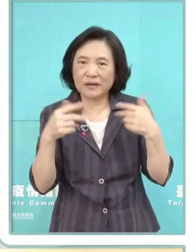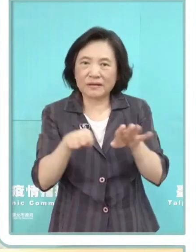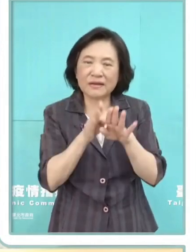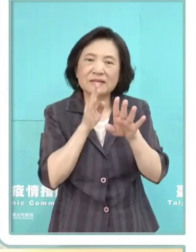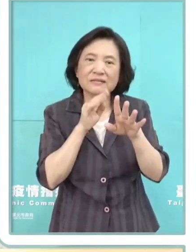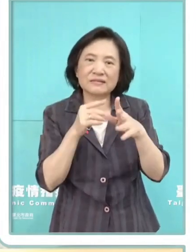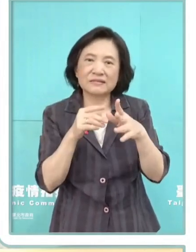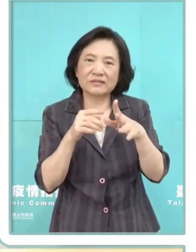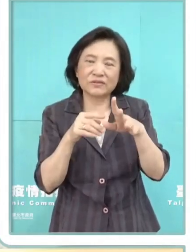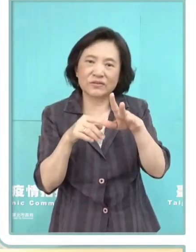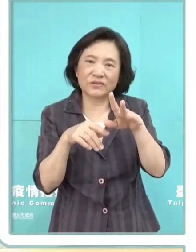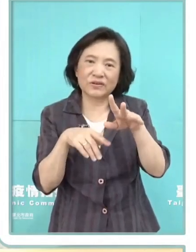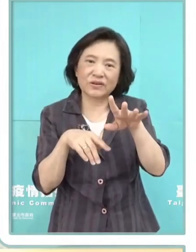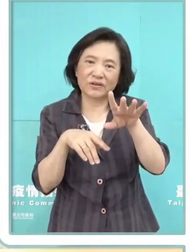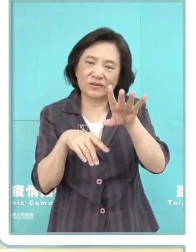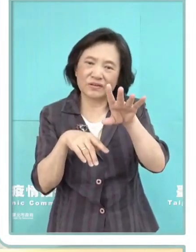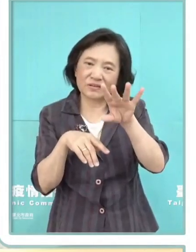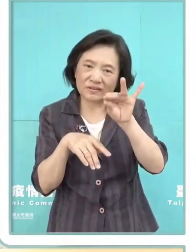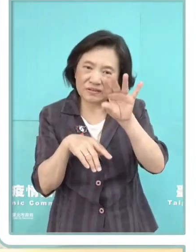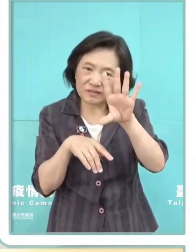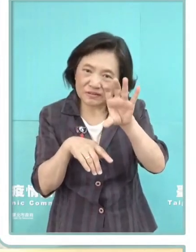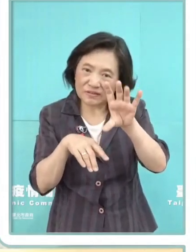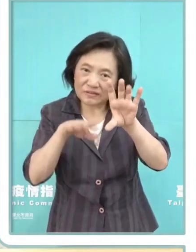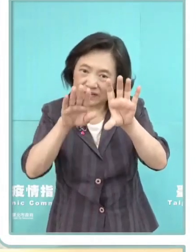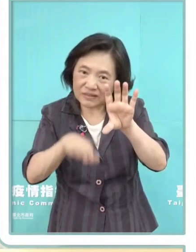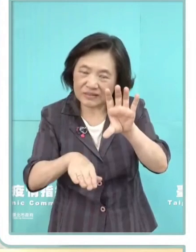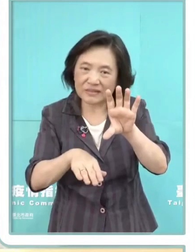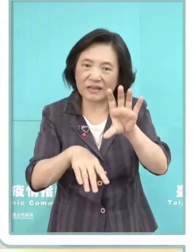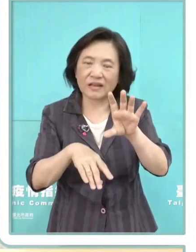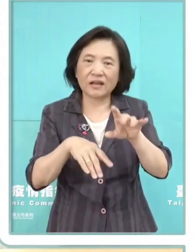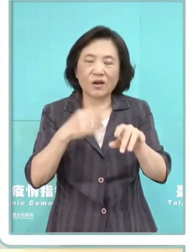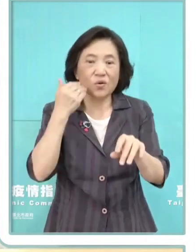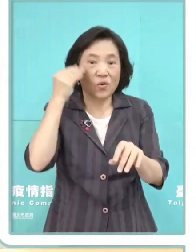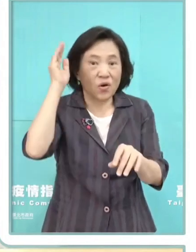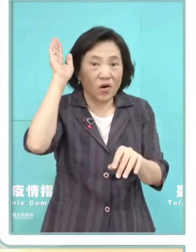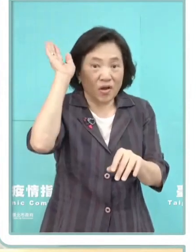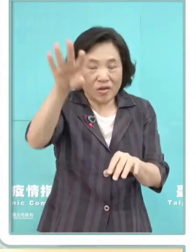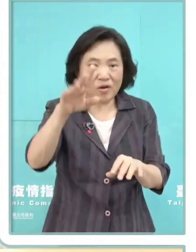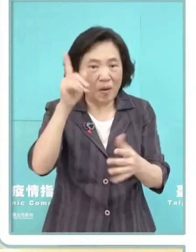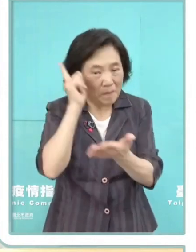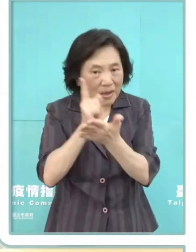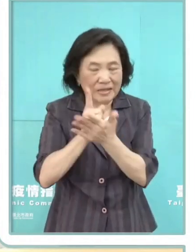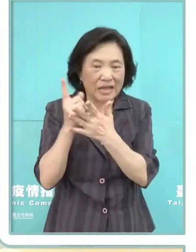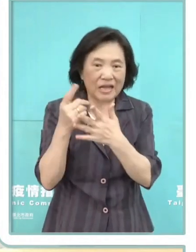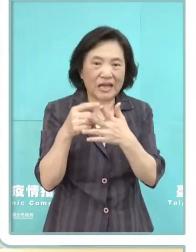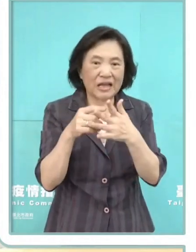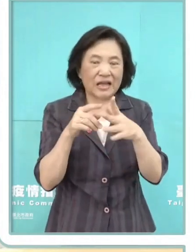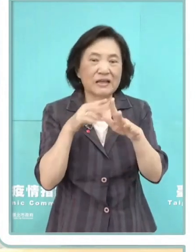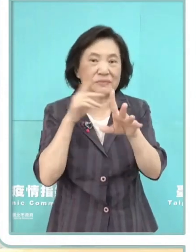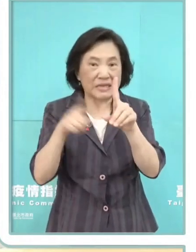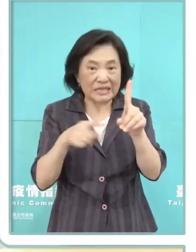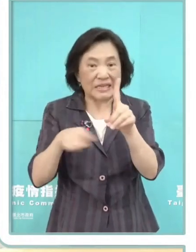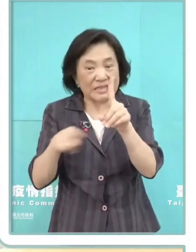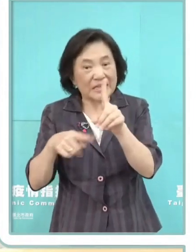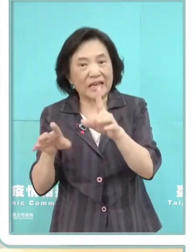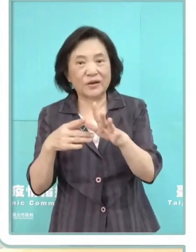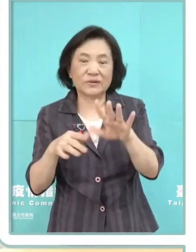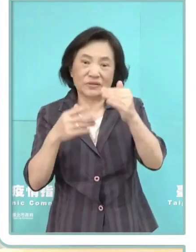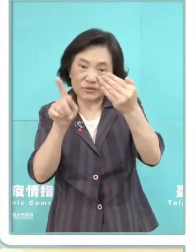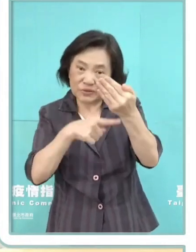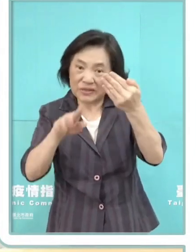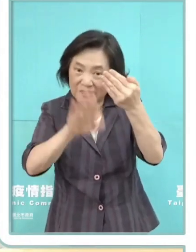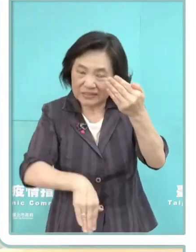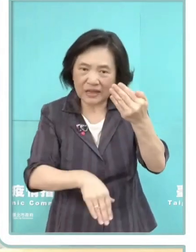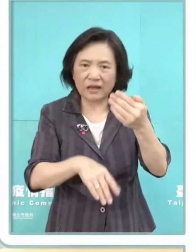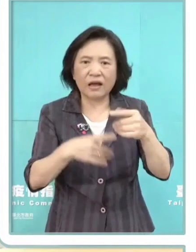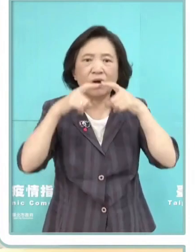是两位数，那我非常期待我们什么时候可以看到一周是个位数。所以我觉得人民比较关心什么时候可以拿下